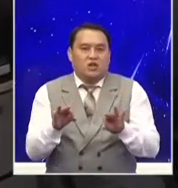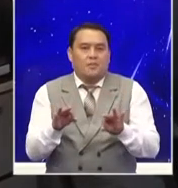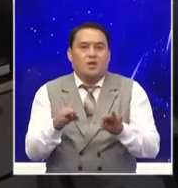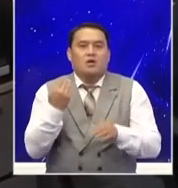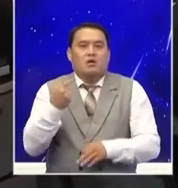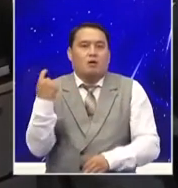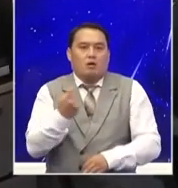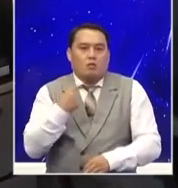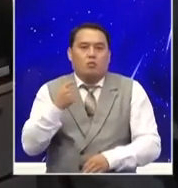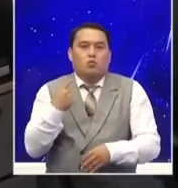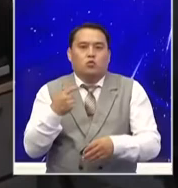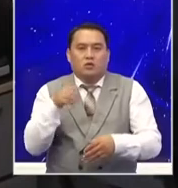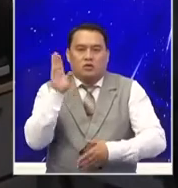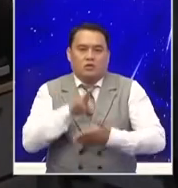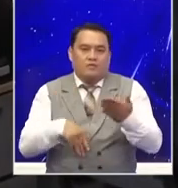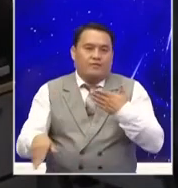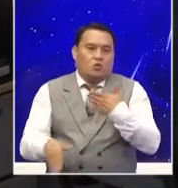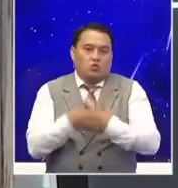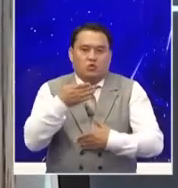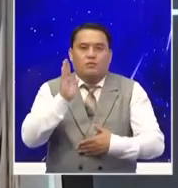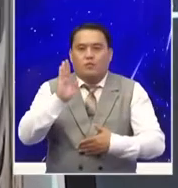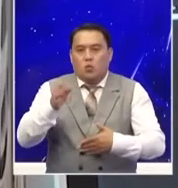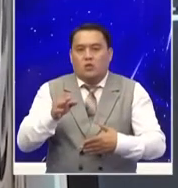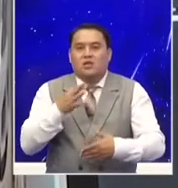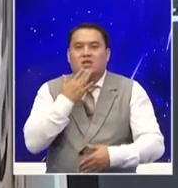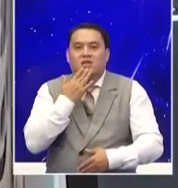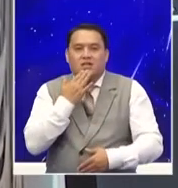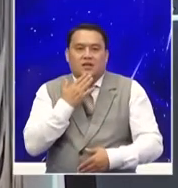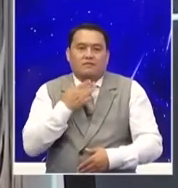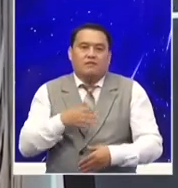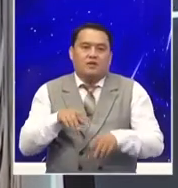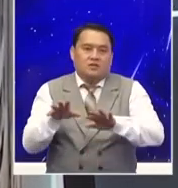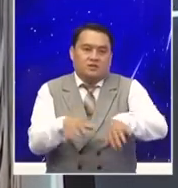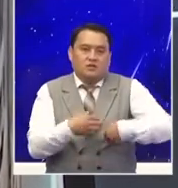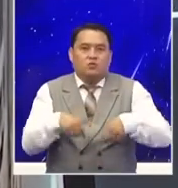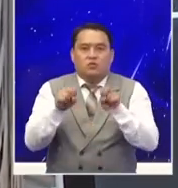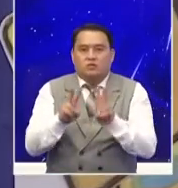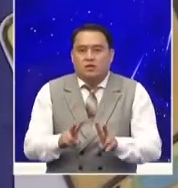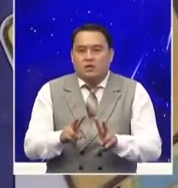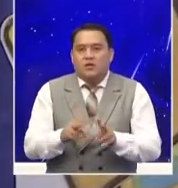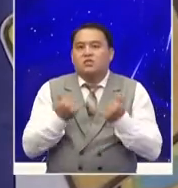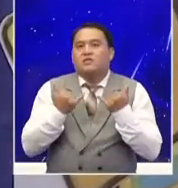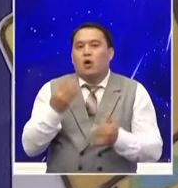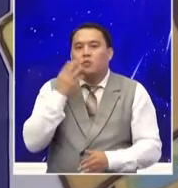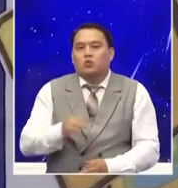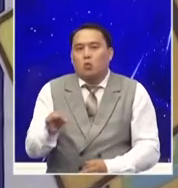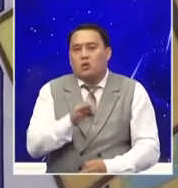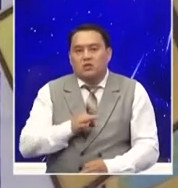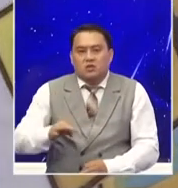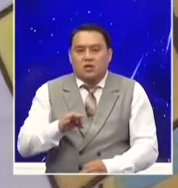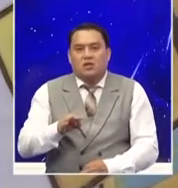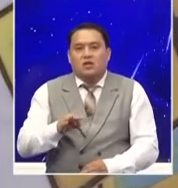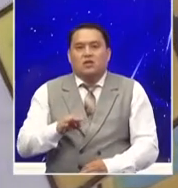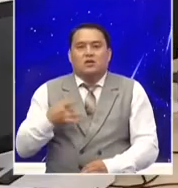Их владельцев станут привлекать к ответственности. А иностранные авто водворят в спецстоянку. На сегодняшний день в Алматинской